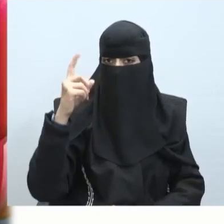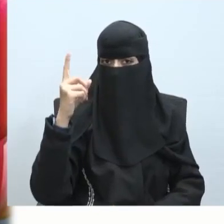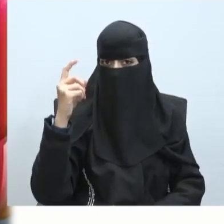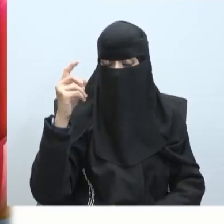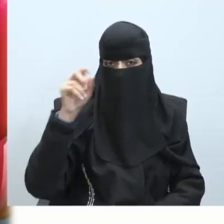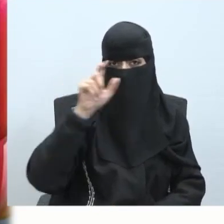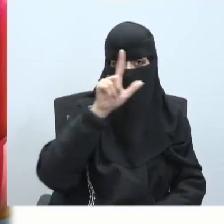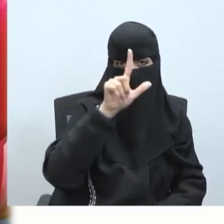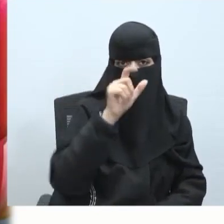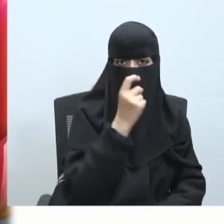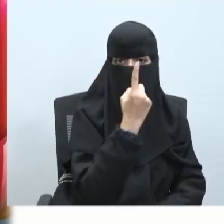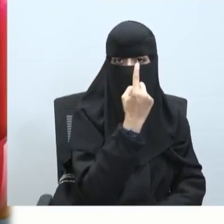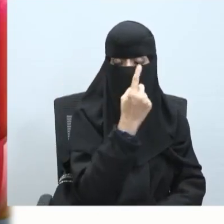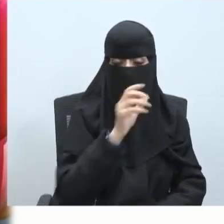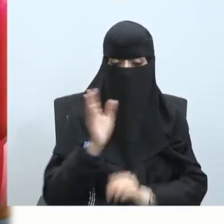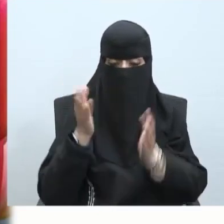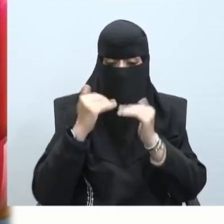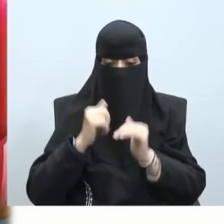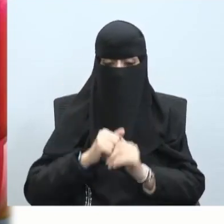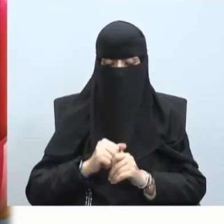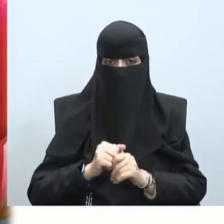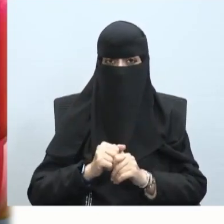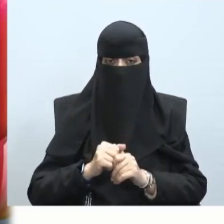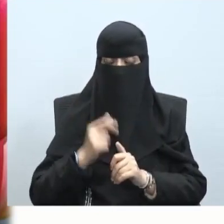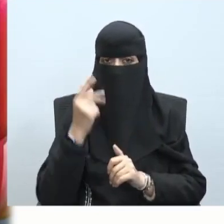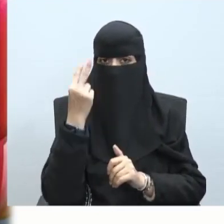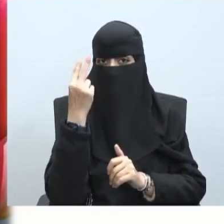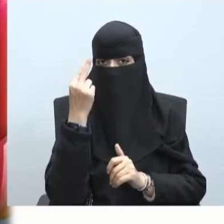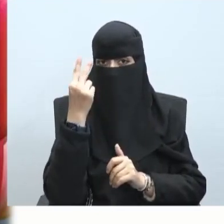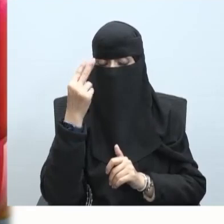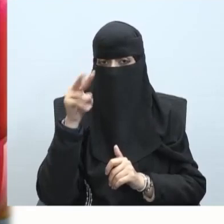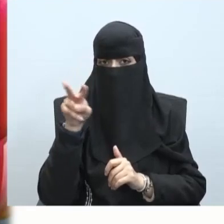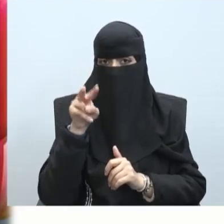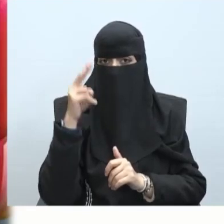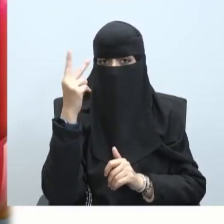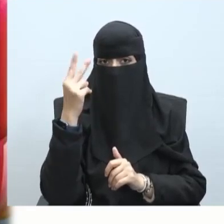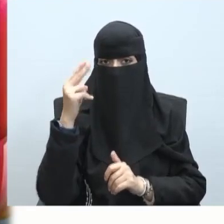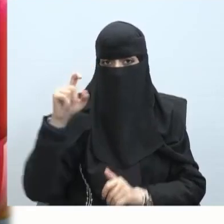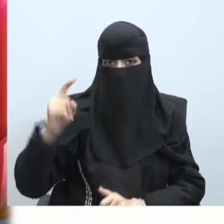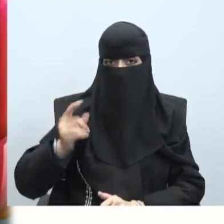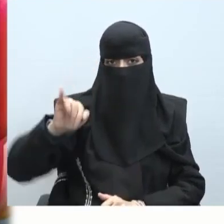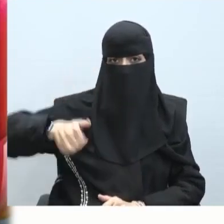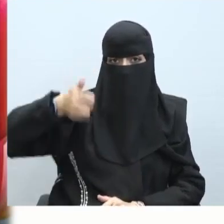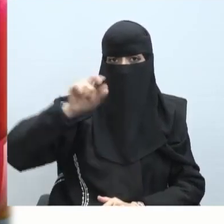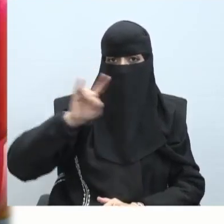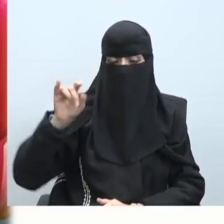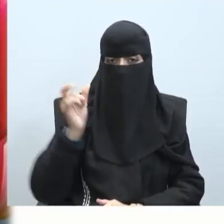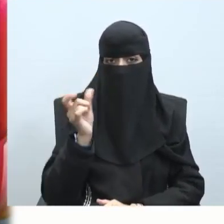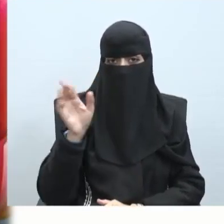واحد هذه المفرده الاولى ابنائي بناتي المفرد الثاني لدينا ريالان